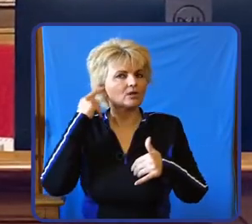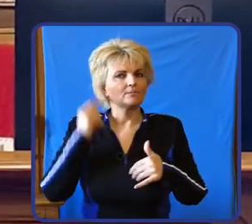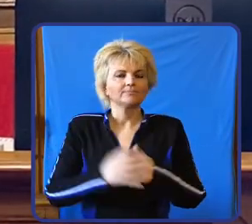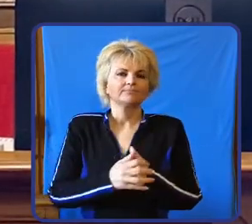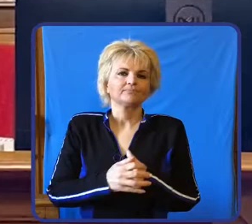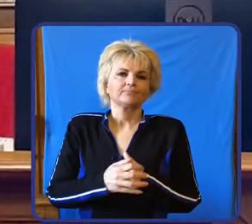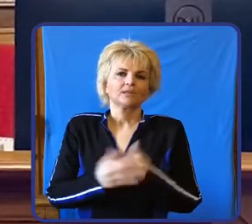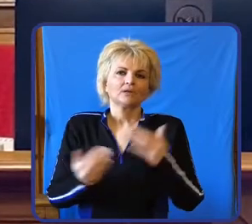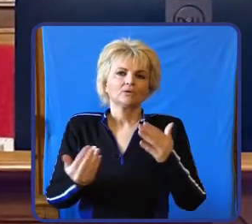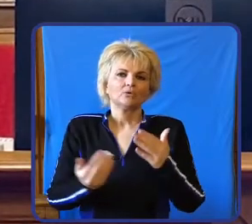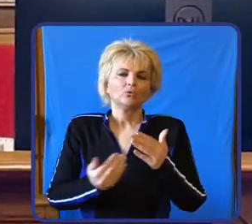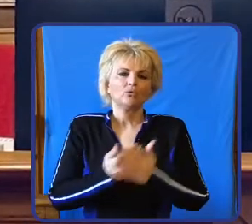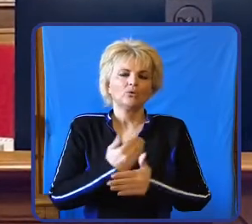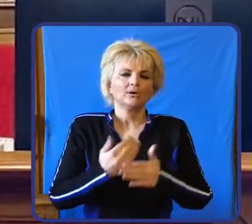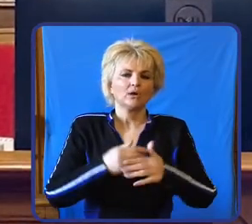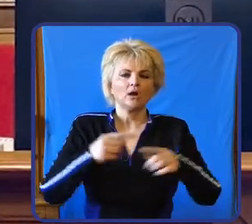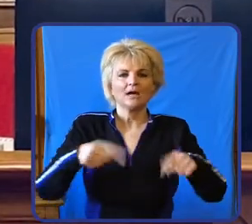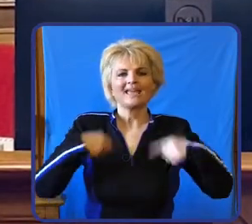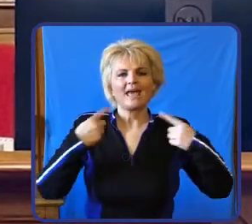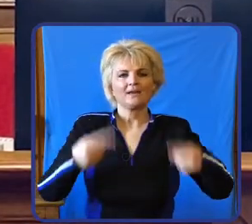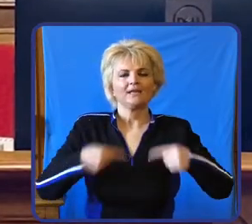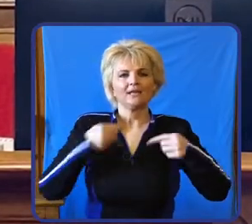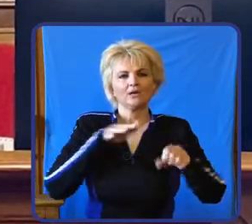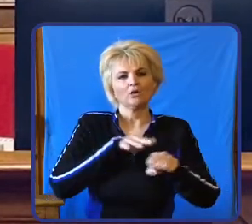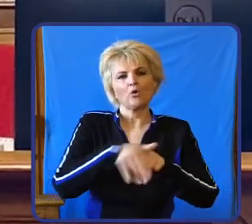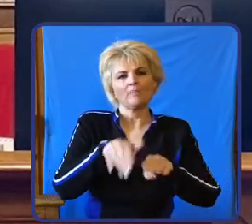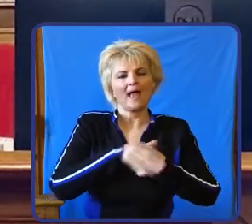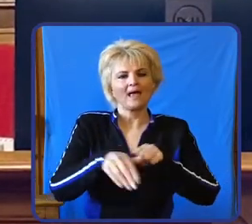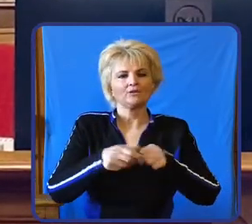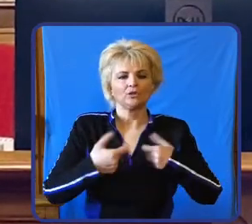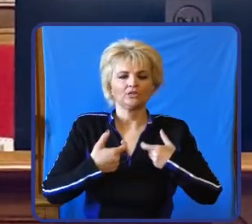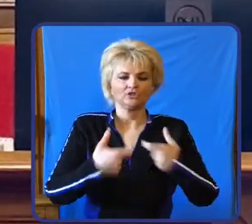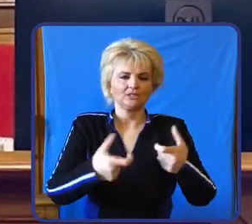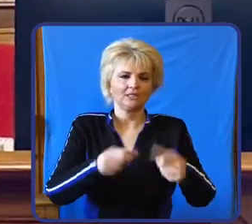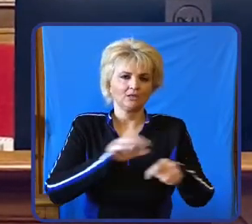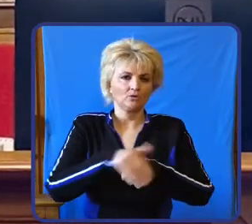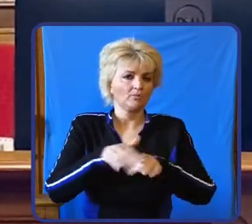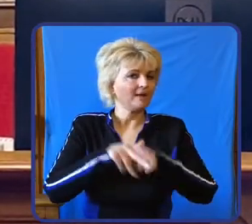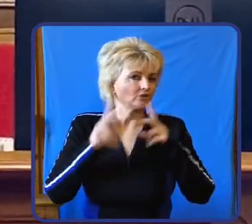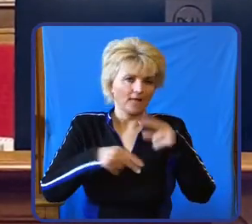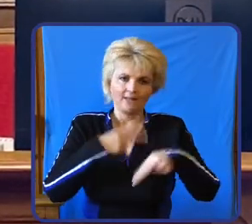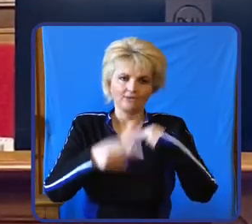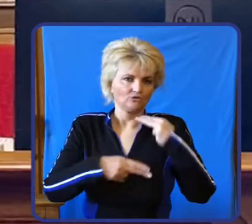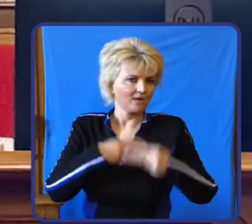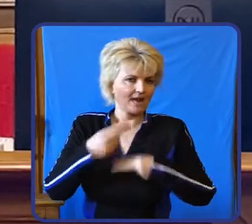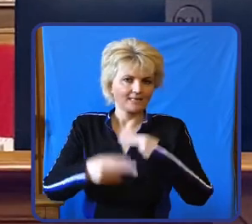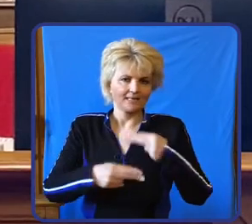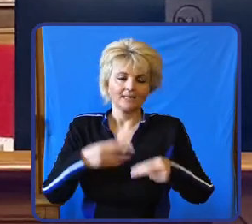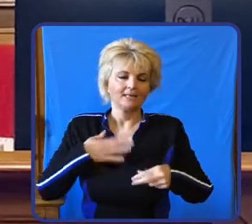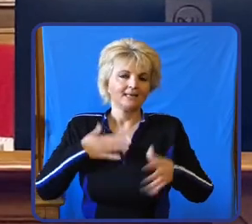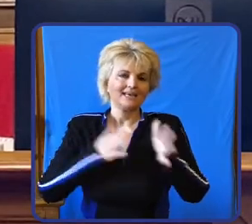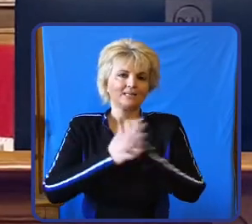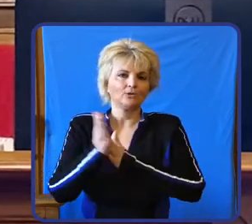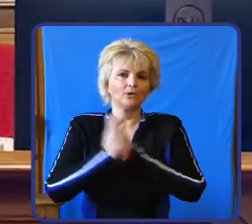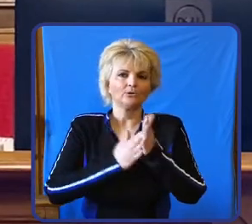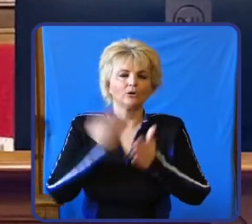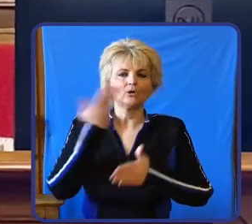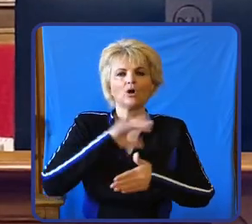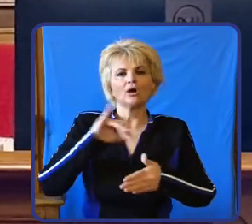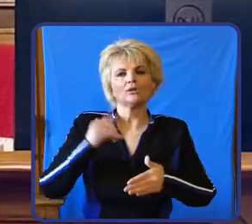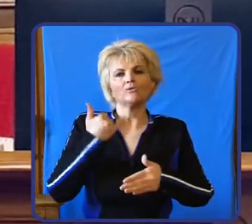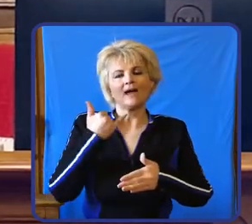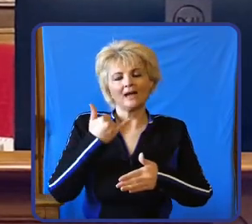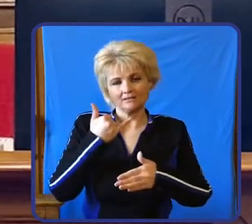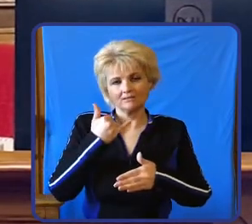a kerékkopás, sinkopás és a többi problémáit, volna mit vizsgálni. Jó? Én nagyon örülök annak, hogyha Jovány Gyula